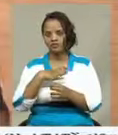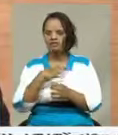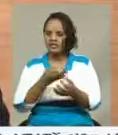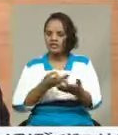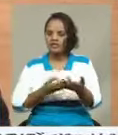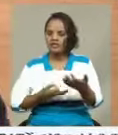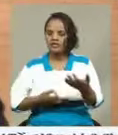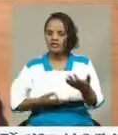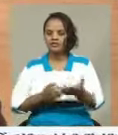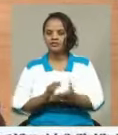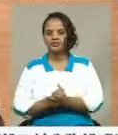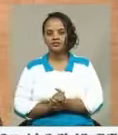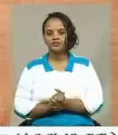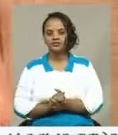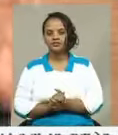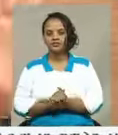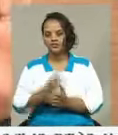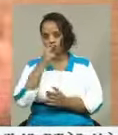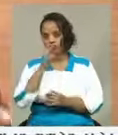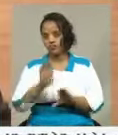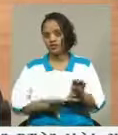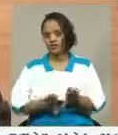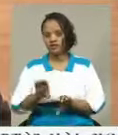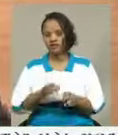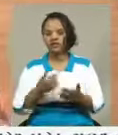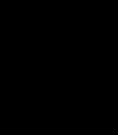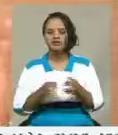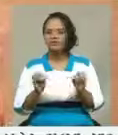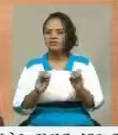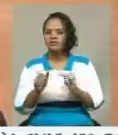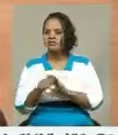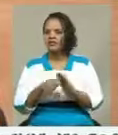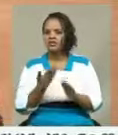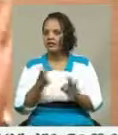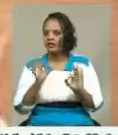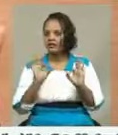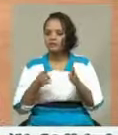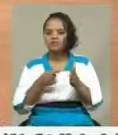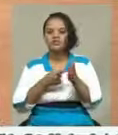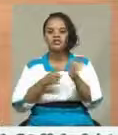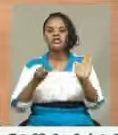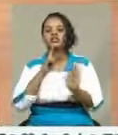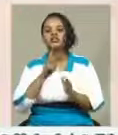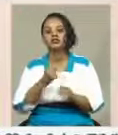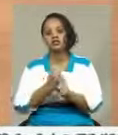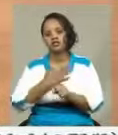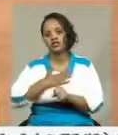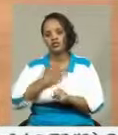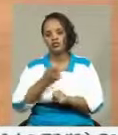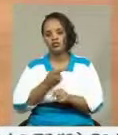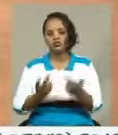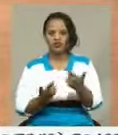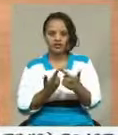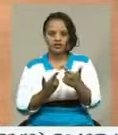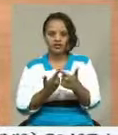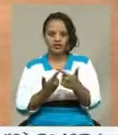በዝርዝር እናንተን ጉዳያችን ታዩ እናደርጋለን። ይሄ ምንም የሚደበቅ ነገር የለም፣ ግልጽ ስራችን የሚሆነው ማለት ነው።